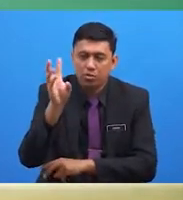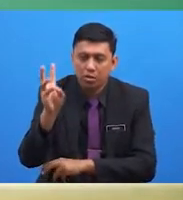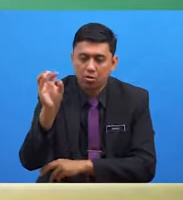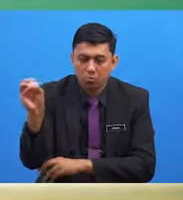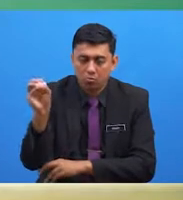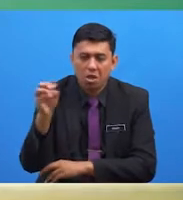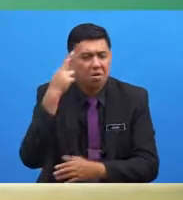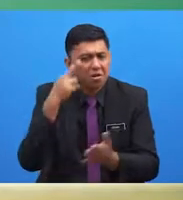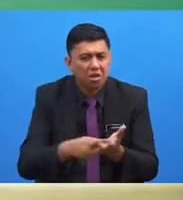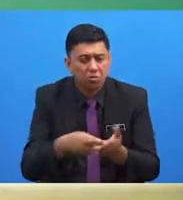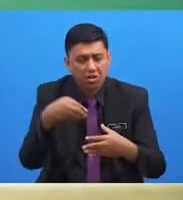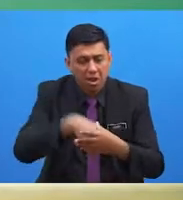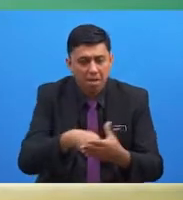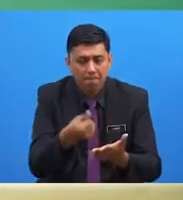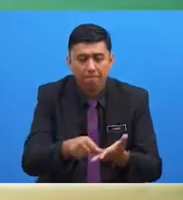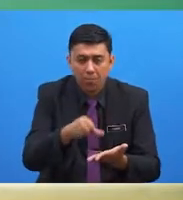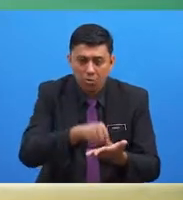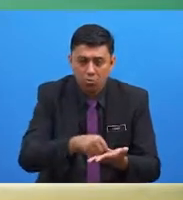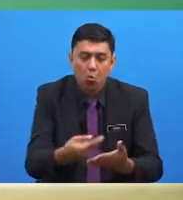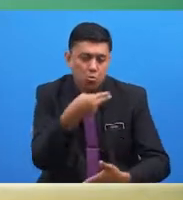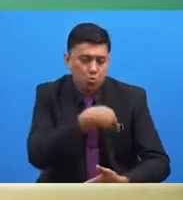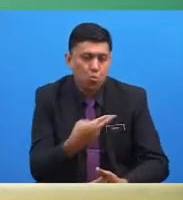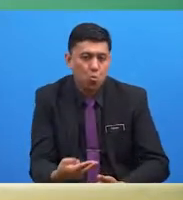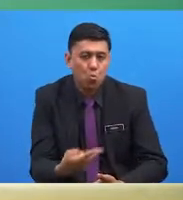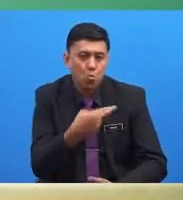RM1,760 yang akan direkod di dalam akaun untung rugi.